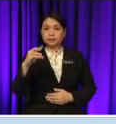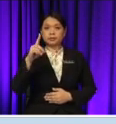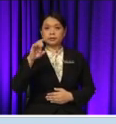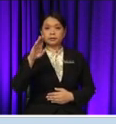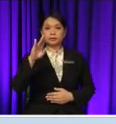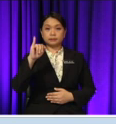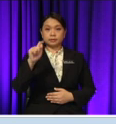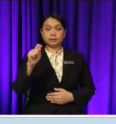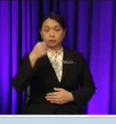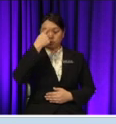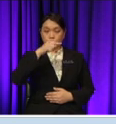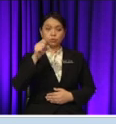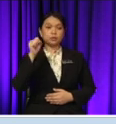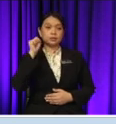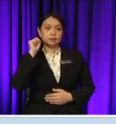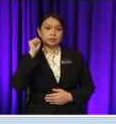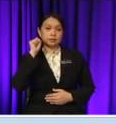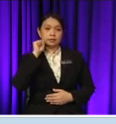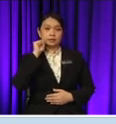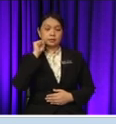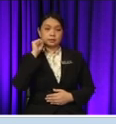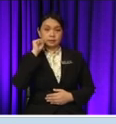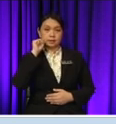untuk Siti dan sana